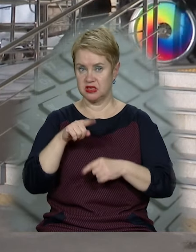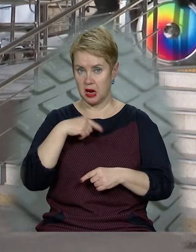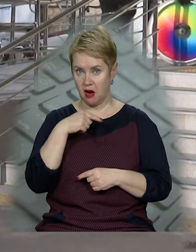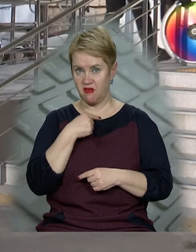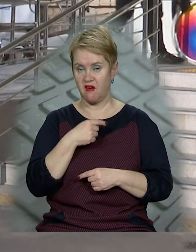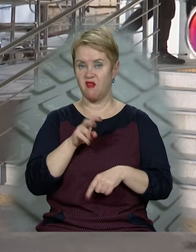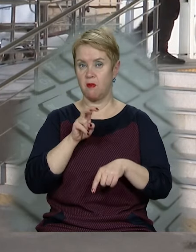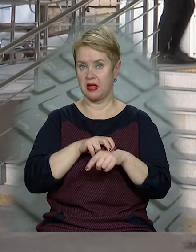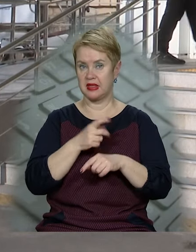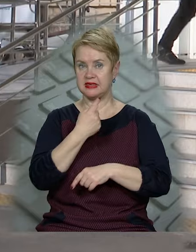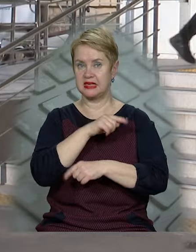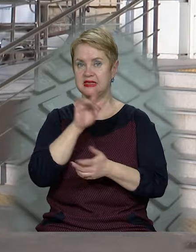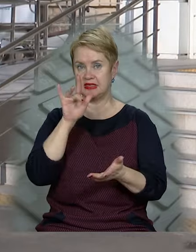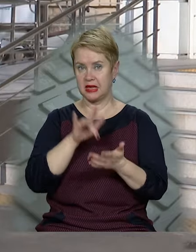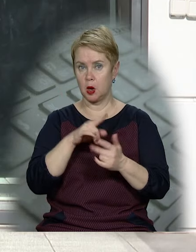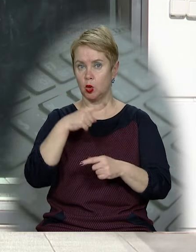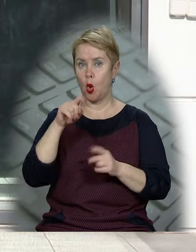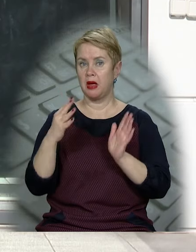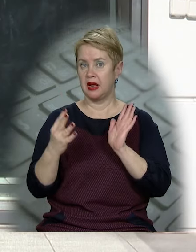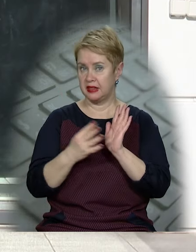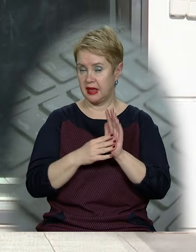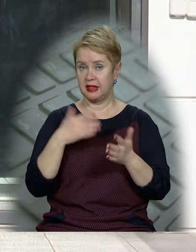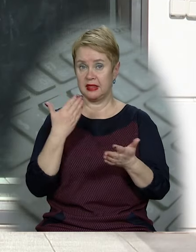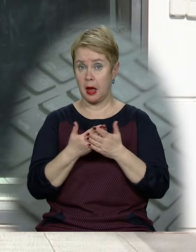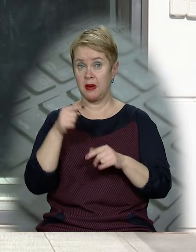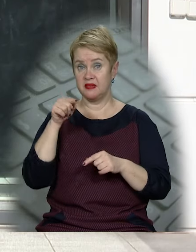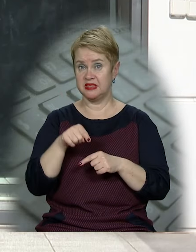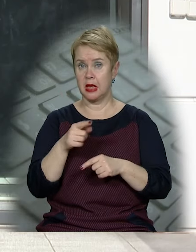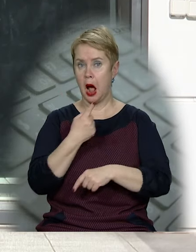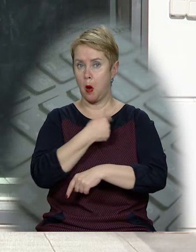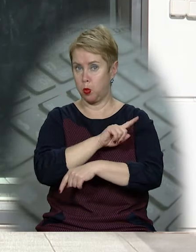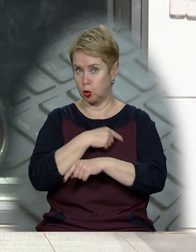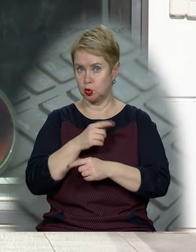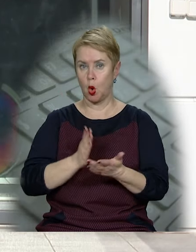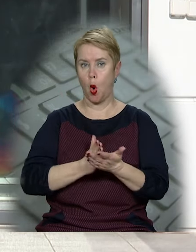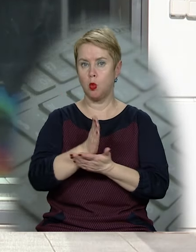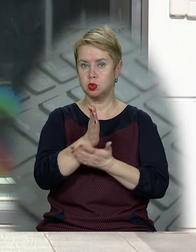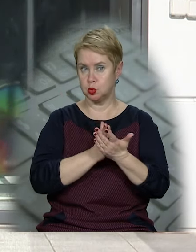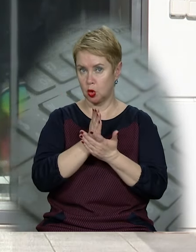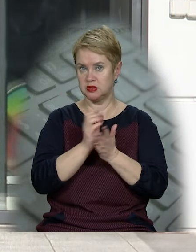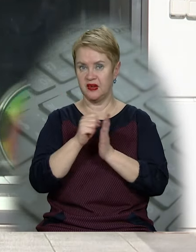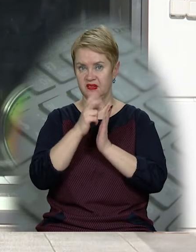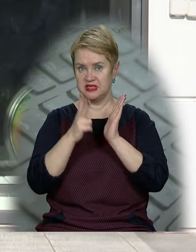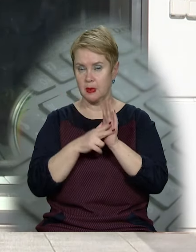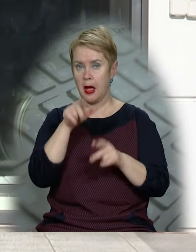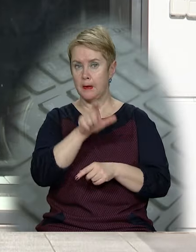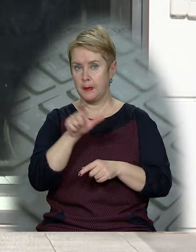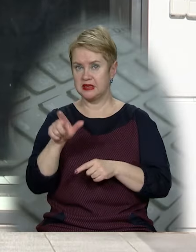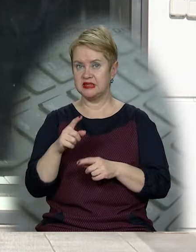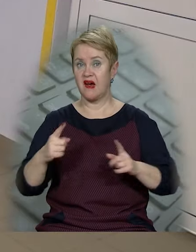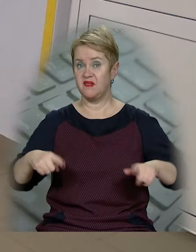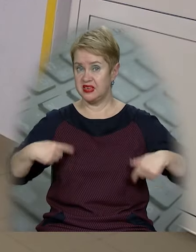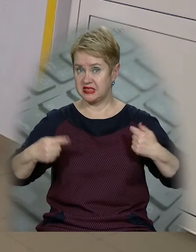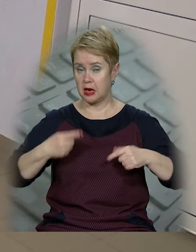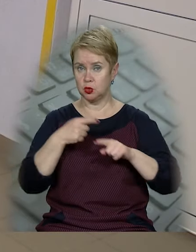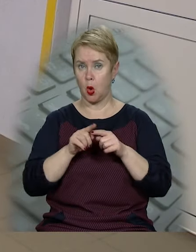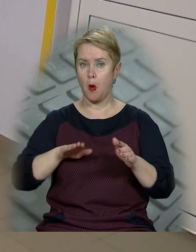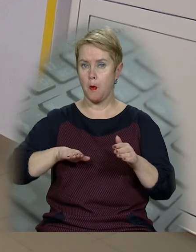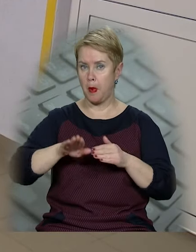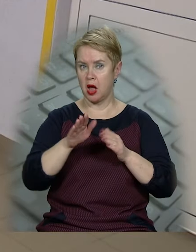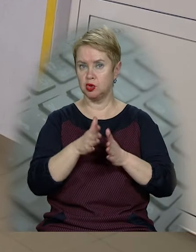кажуть в медико-санітарному центрі номер 9. Наприклад, в цій амбулаторії обслуговуються 18 пацієнтів на візках. Тож